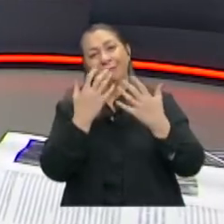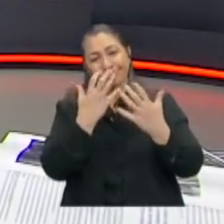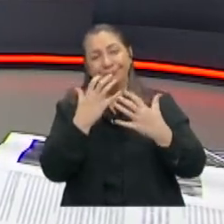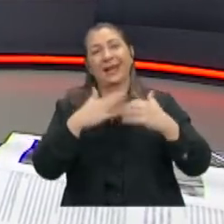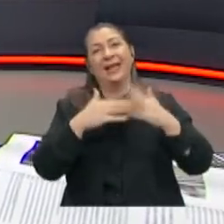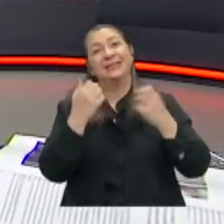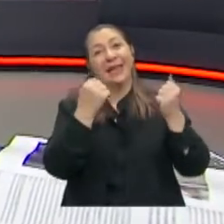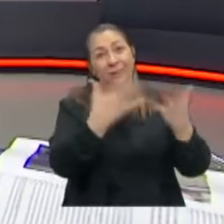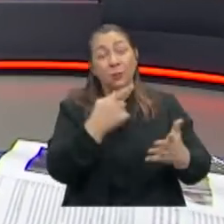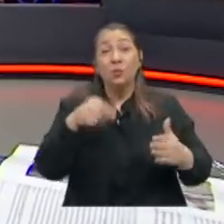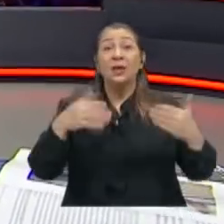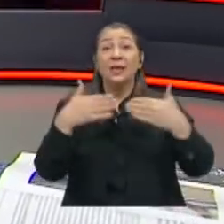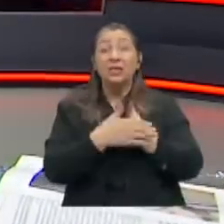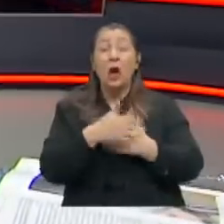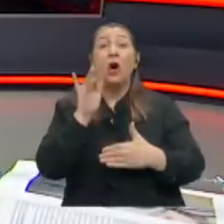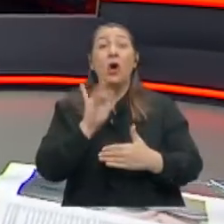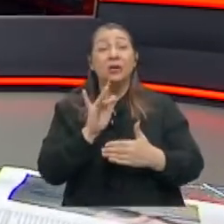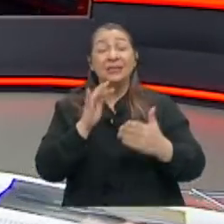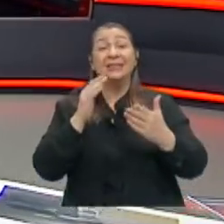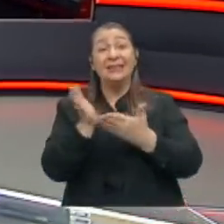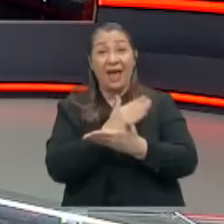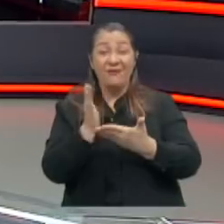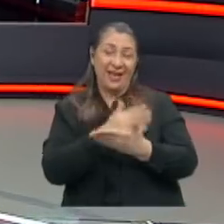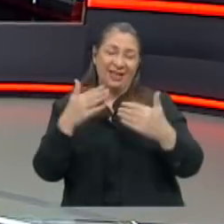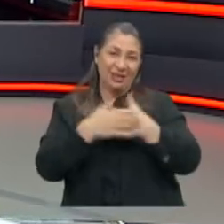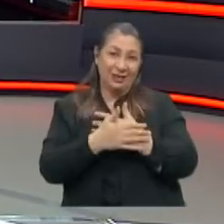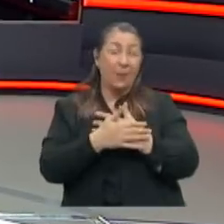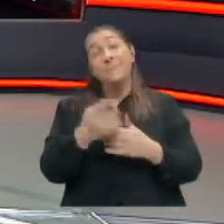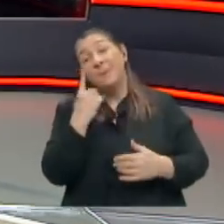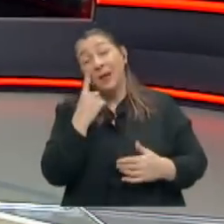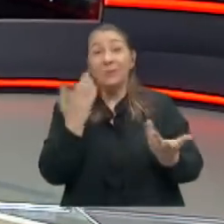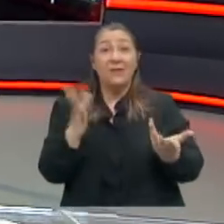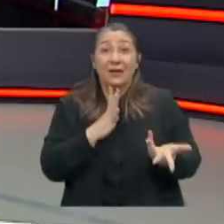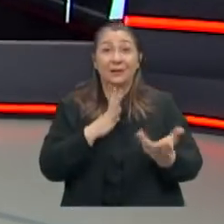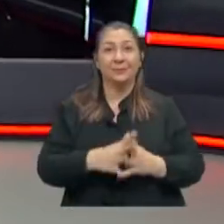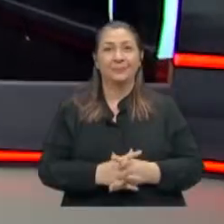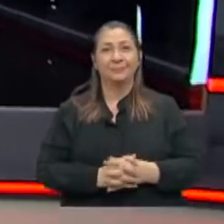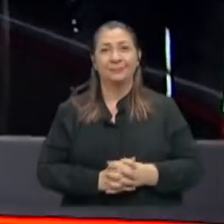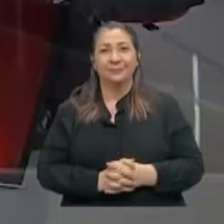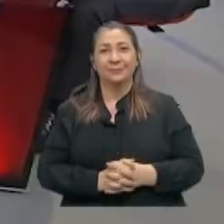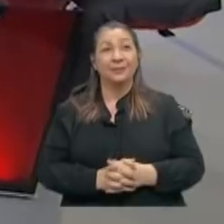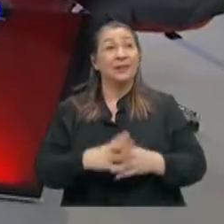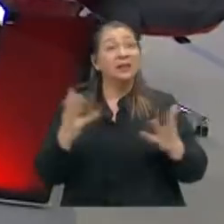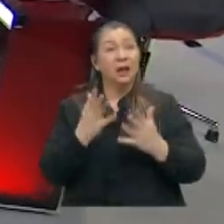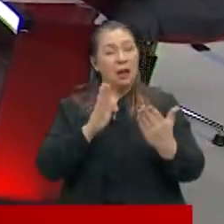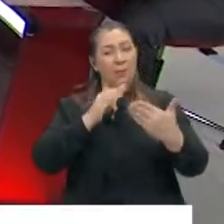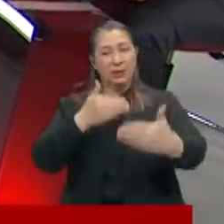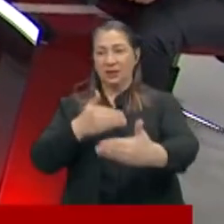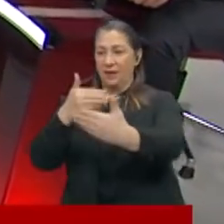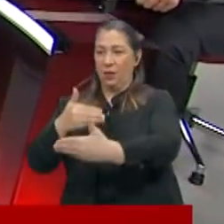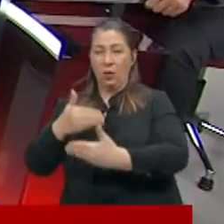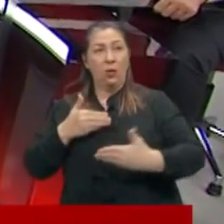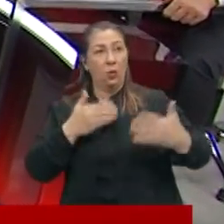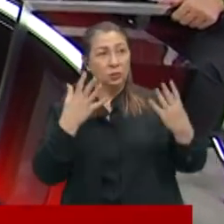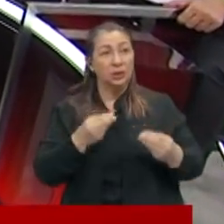ve bu gece orta sayfa gecesi. Bakalım neler var. Ne kadar mesafede olursanız olun,